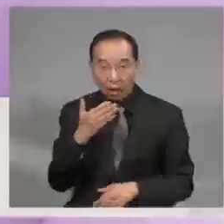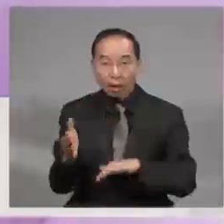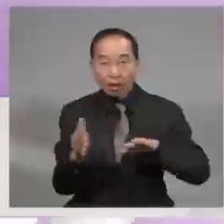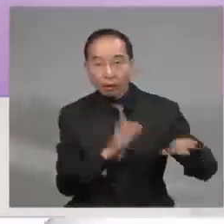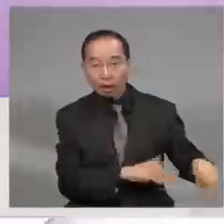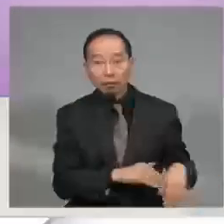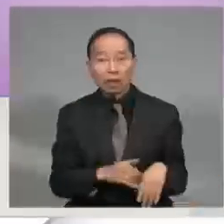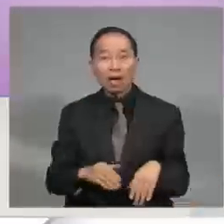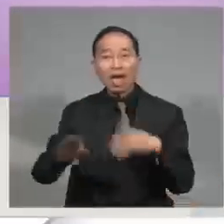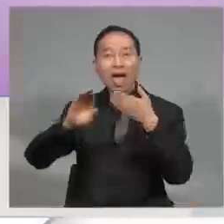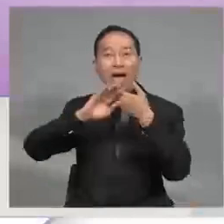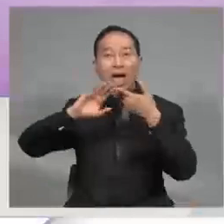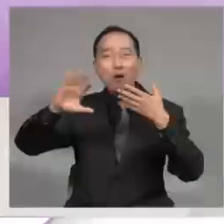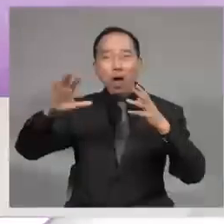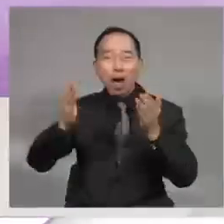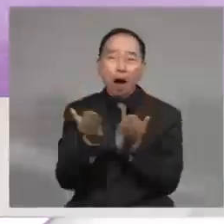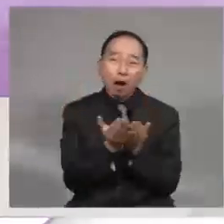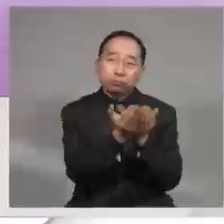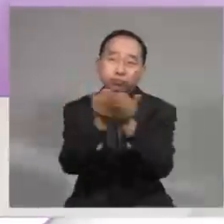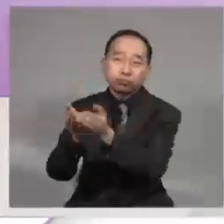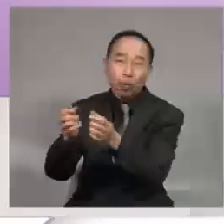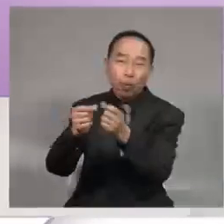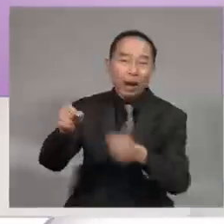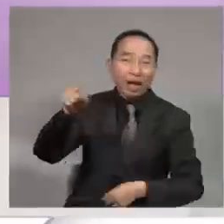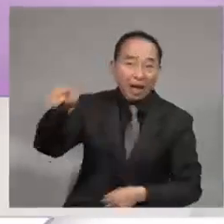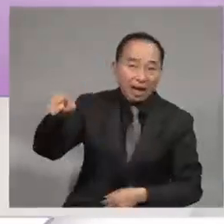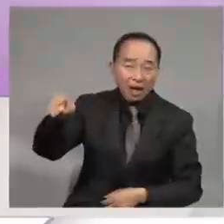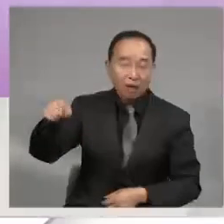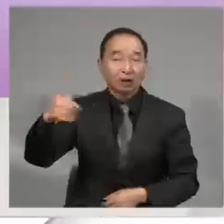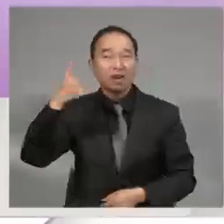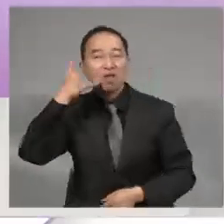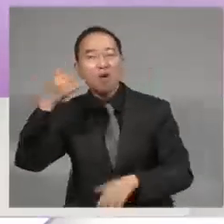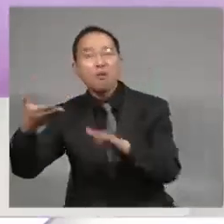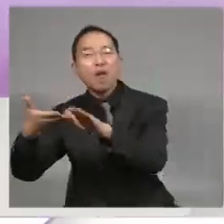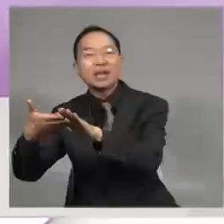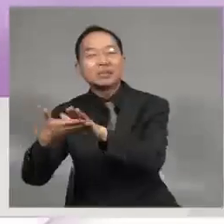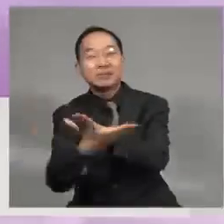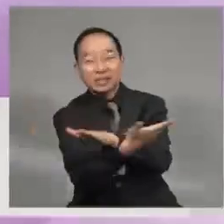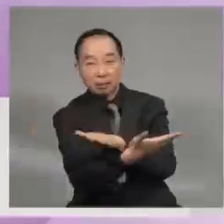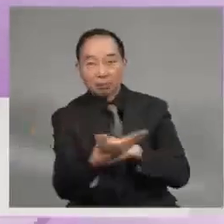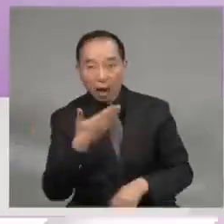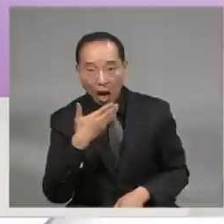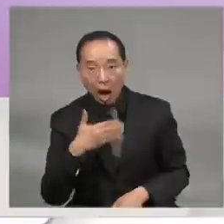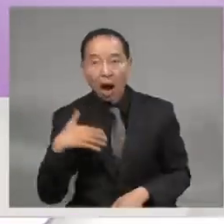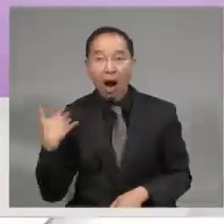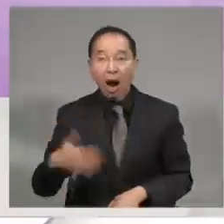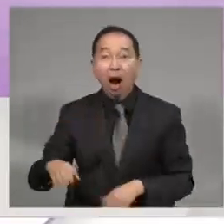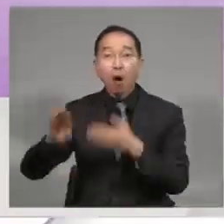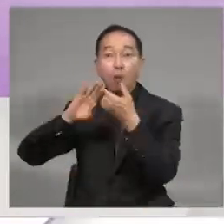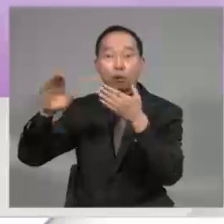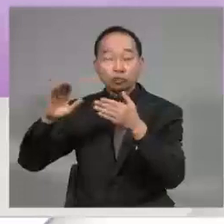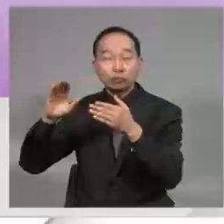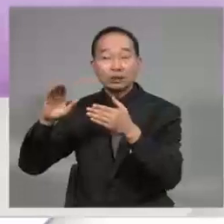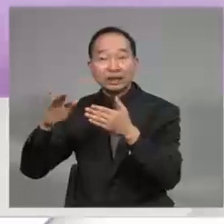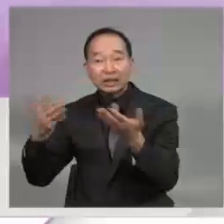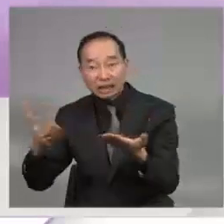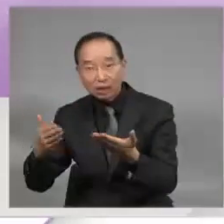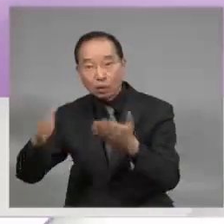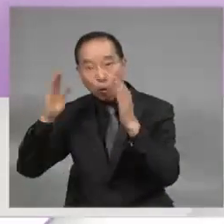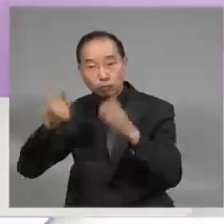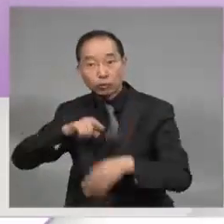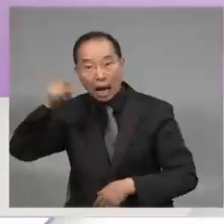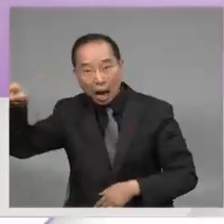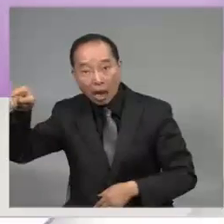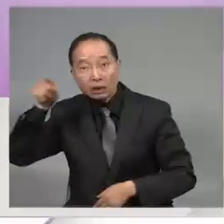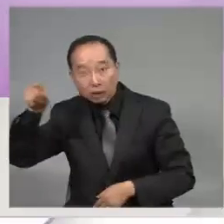분들을 위해서도 선상투표도 가능하다. 또 해외에 계시는 제외투표도 가능하다. 예, 알겠습니다.